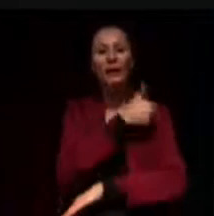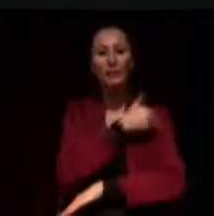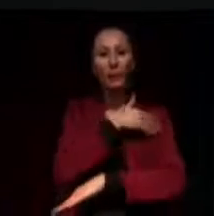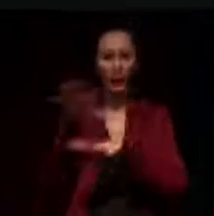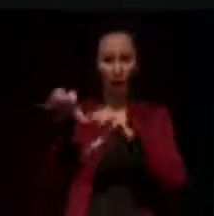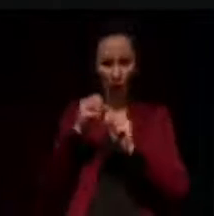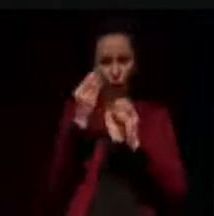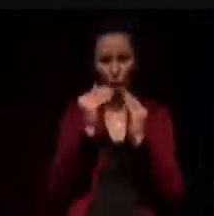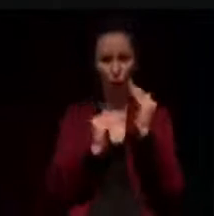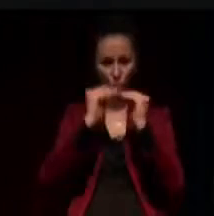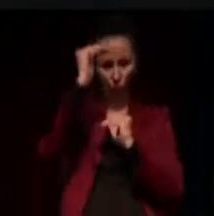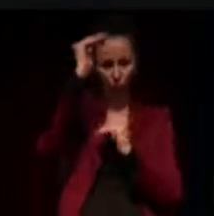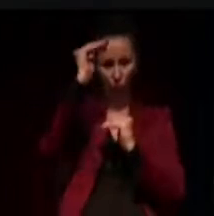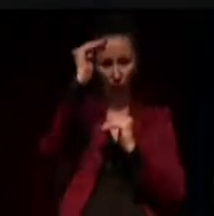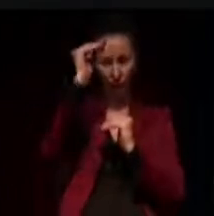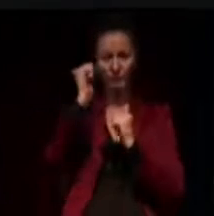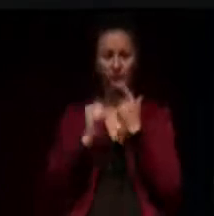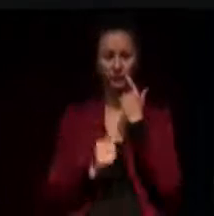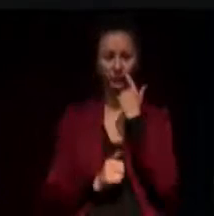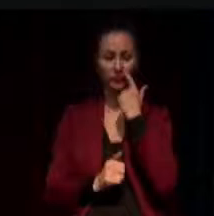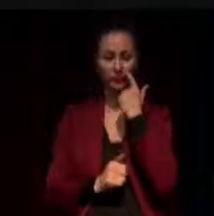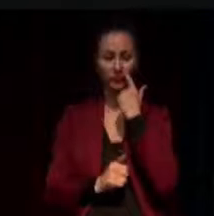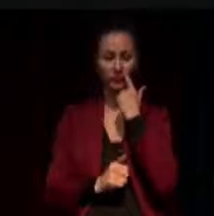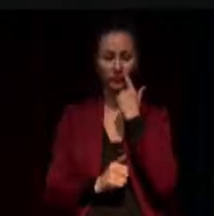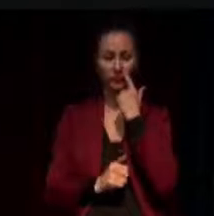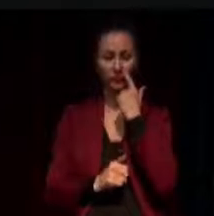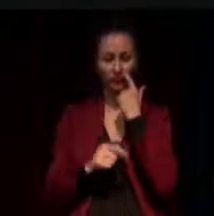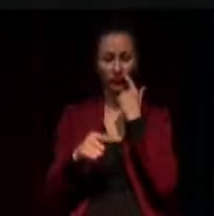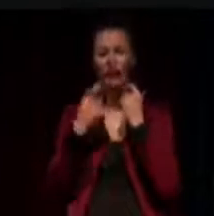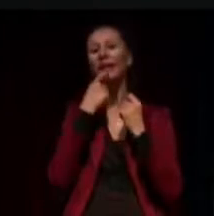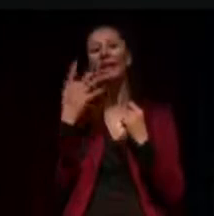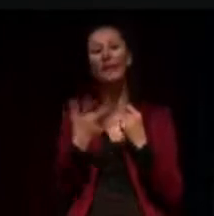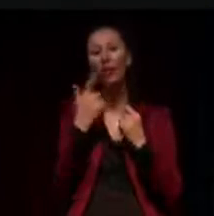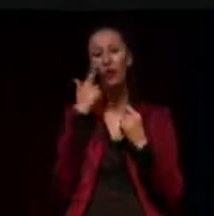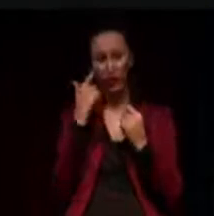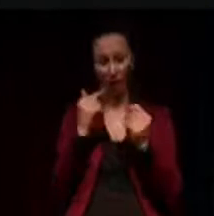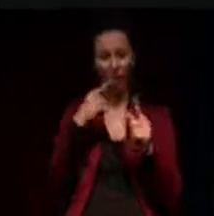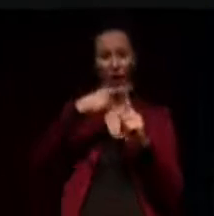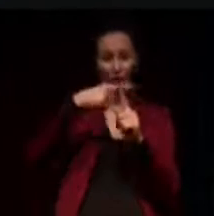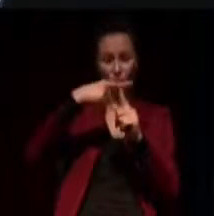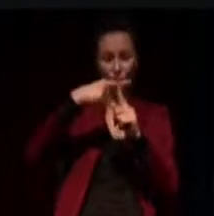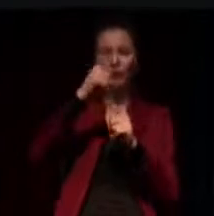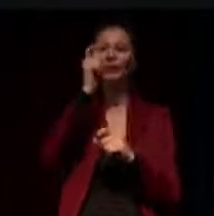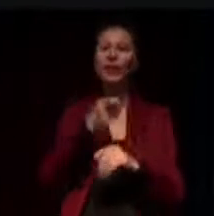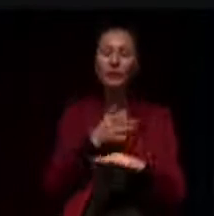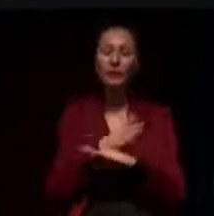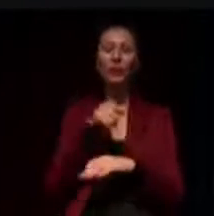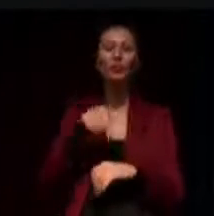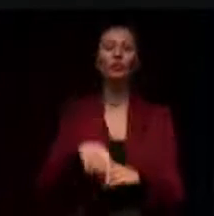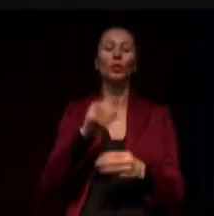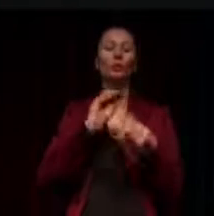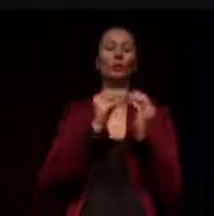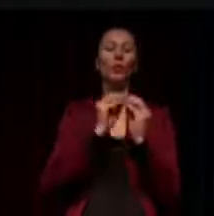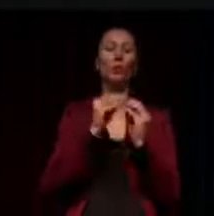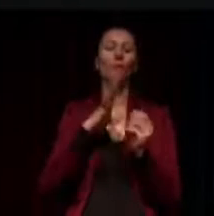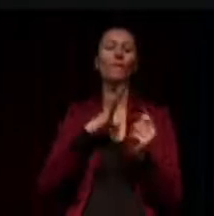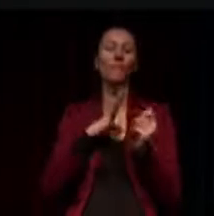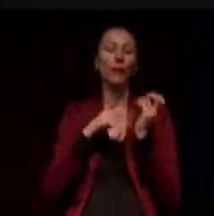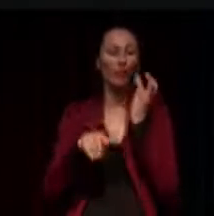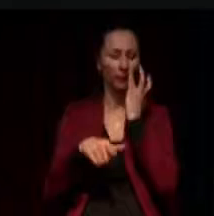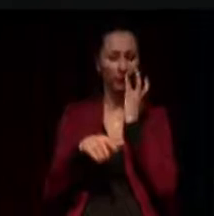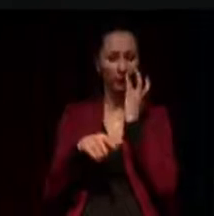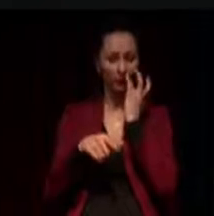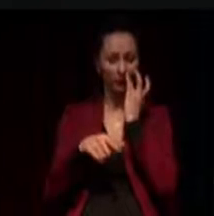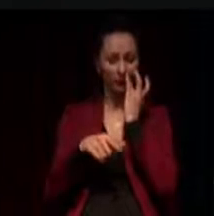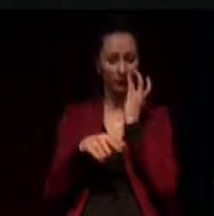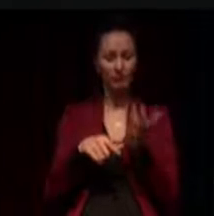yüksek orandaysa ve bunlar yıllara göre artıyor ise gerçekten burada bir sorun ve problem var demektir. Çünkü mal ve